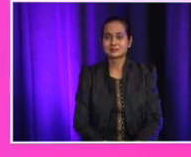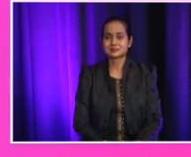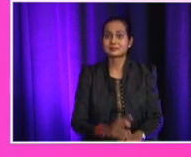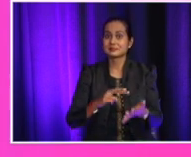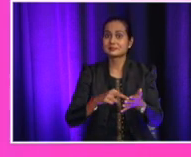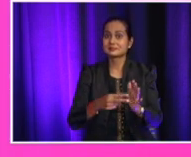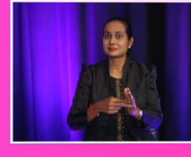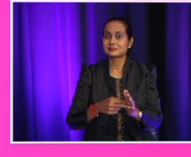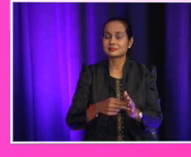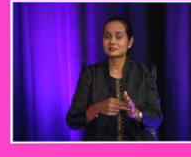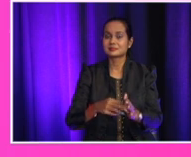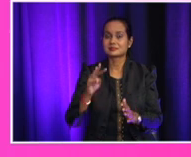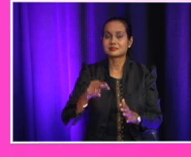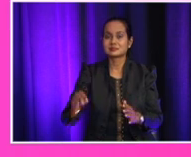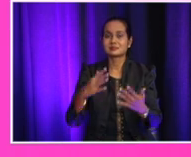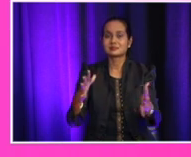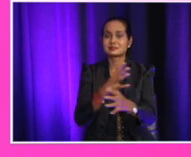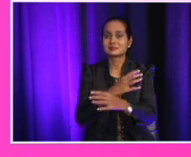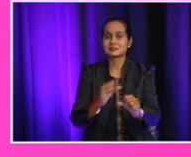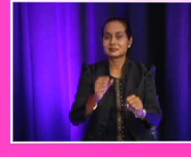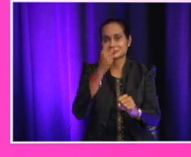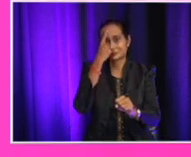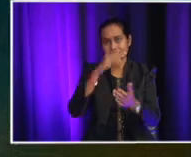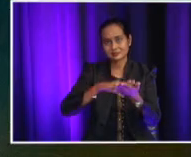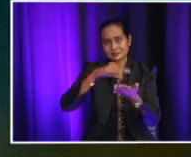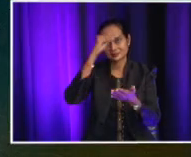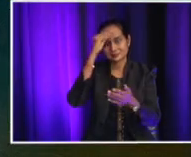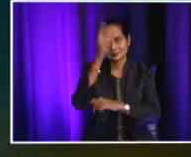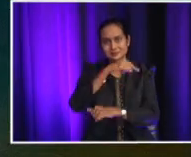untuk pembelajaran hari ini